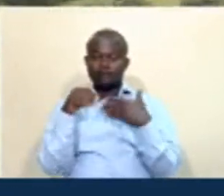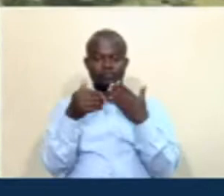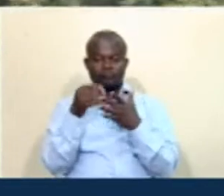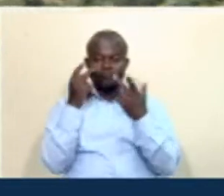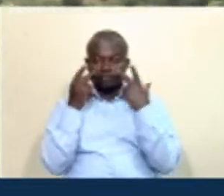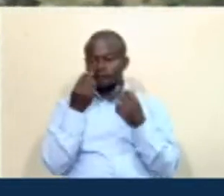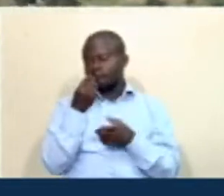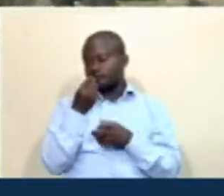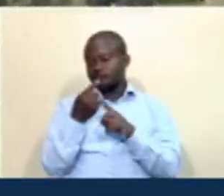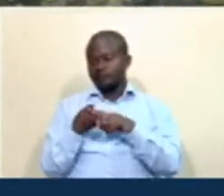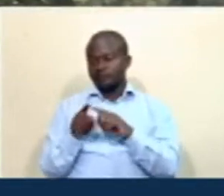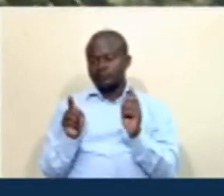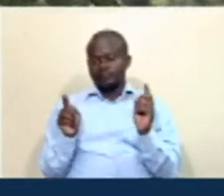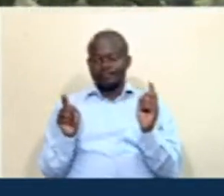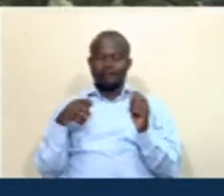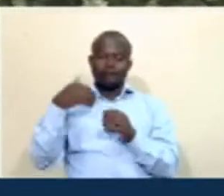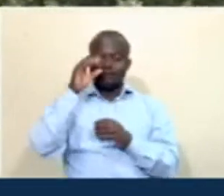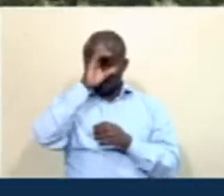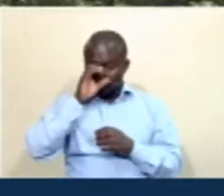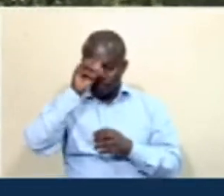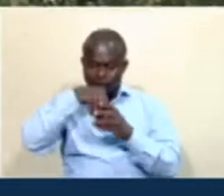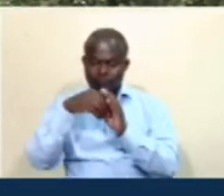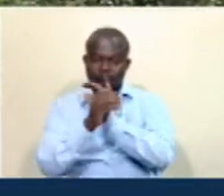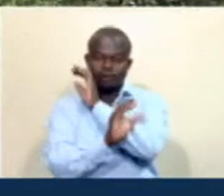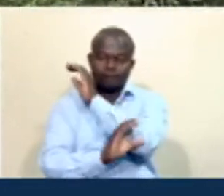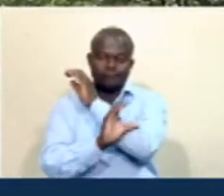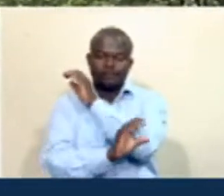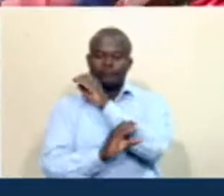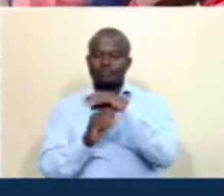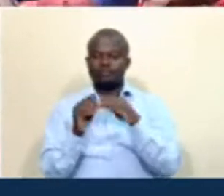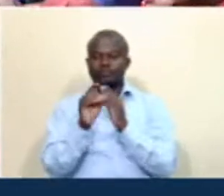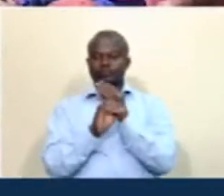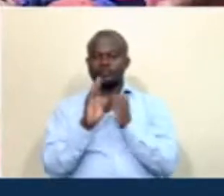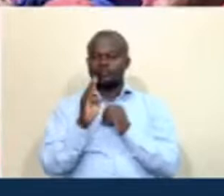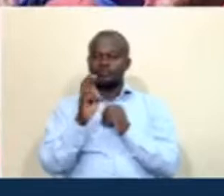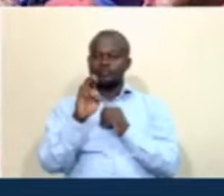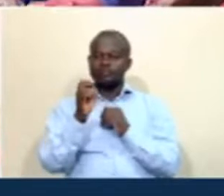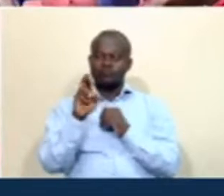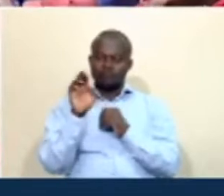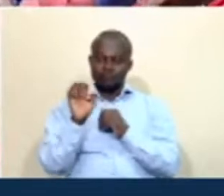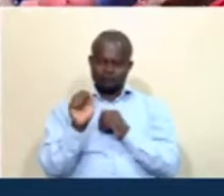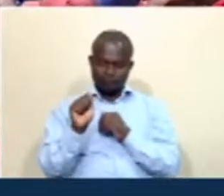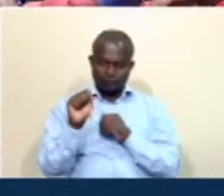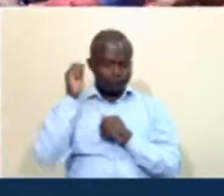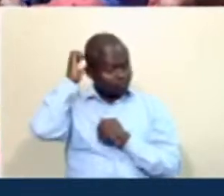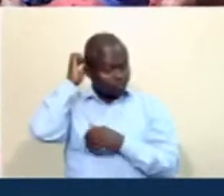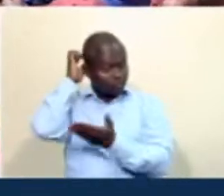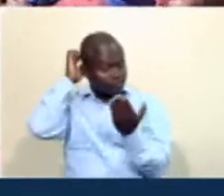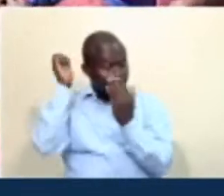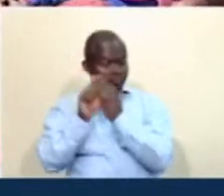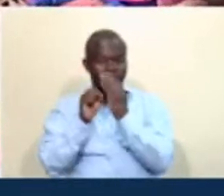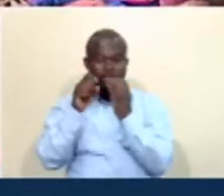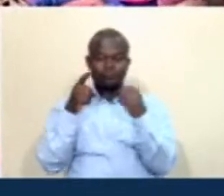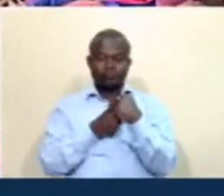kubona ibiribwa bitandukanye bajyaga gushaka muri iki gihugu. Mu karere ka Burera ho imirenge itandatu ikora ku mupaka